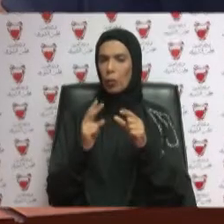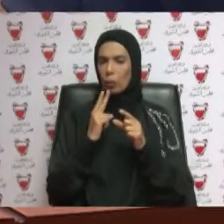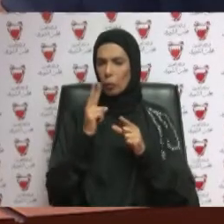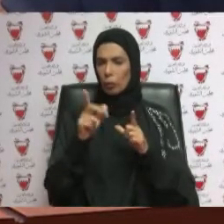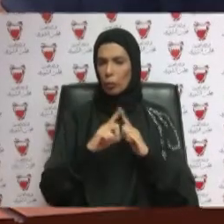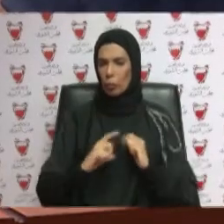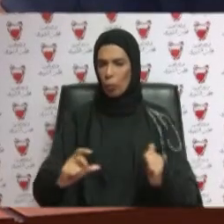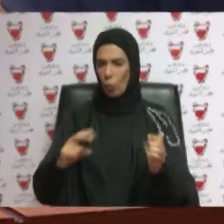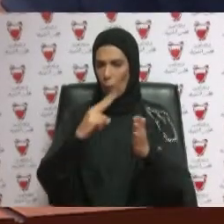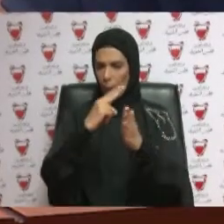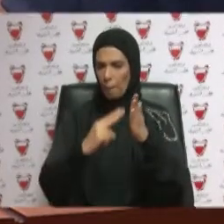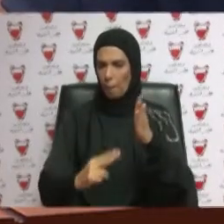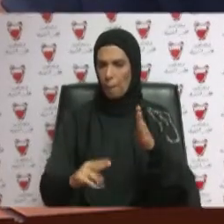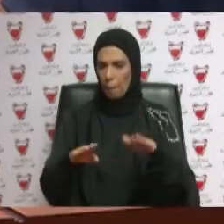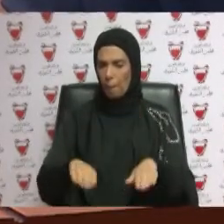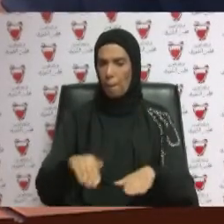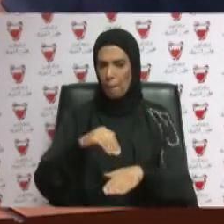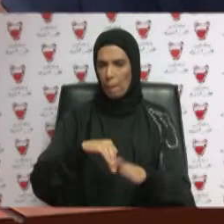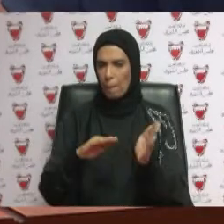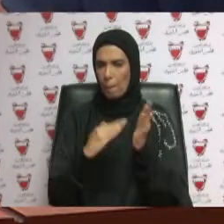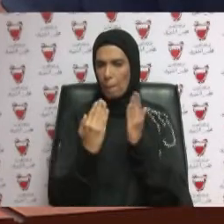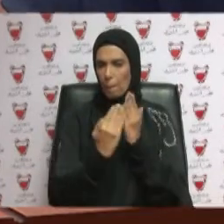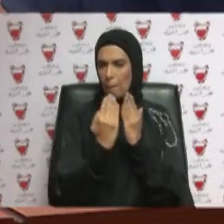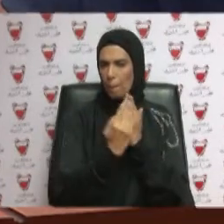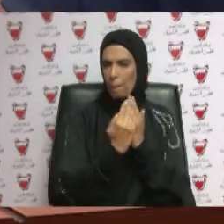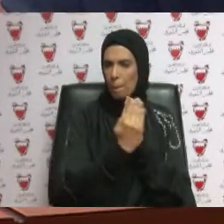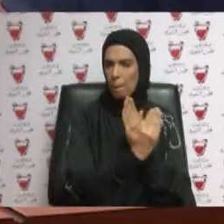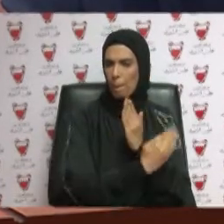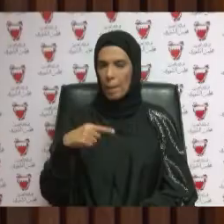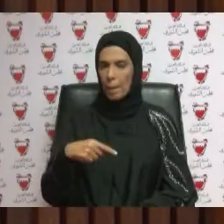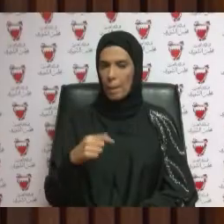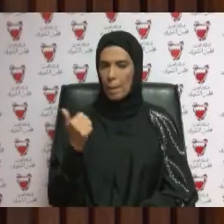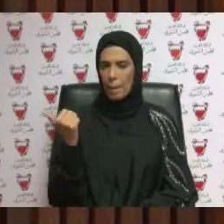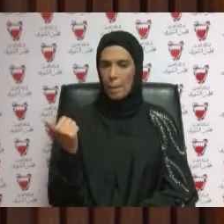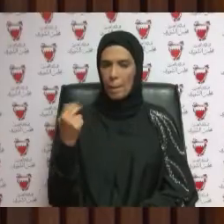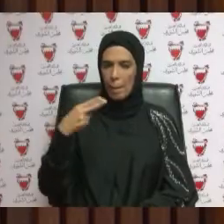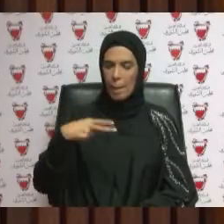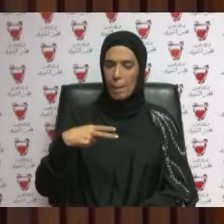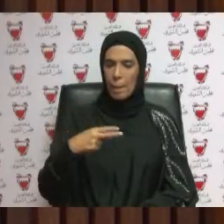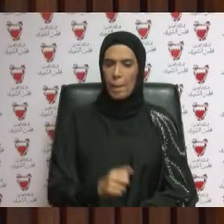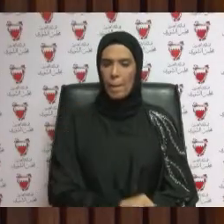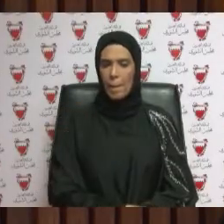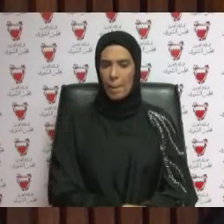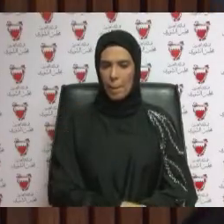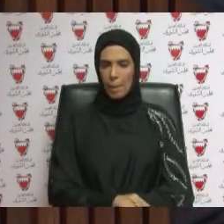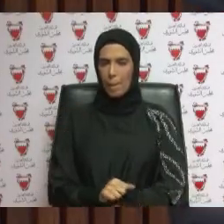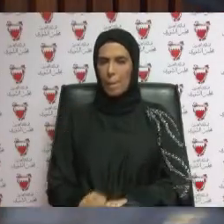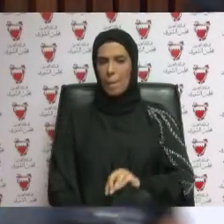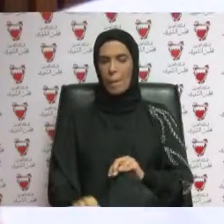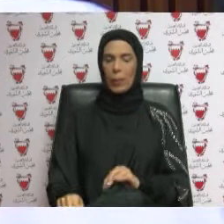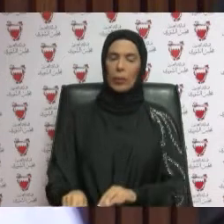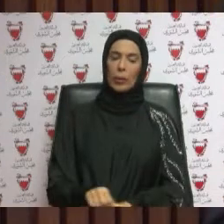لسنة 1440 للهجرة، والجلسة الثانية عشرة بتاريخ 26 جمادى الآخرة